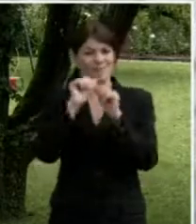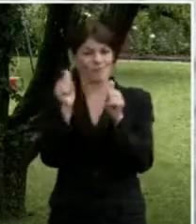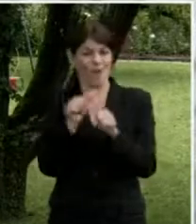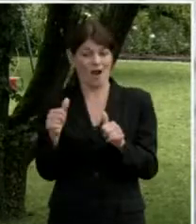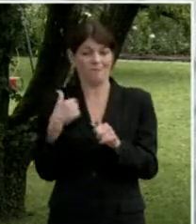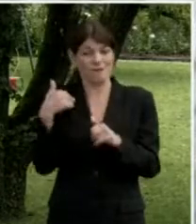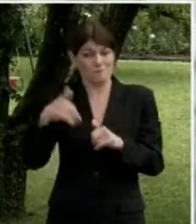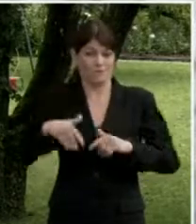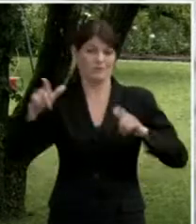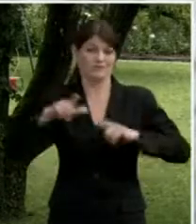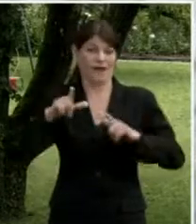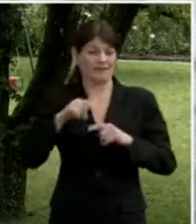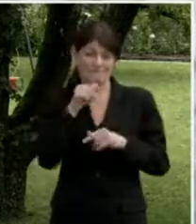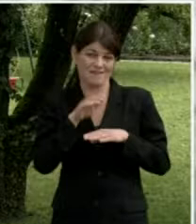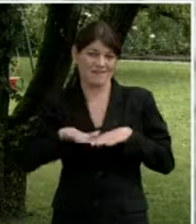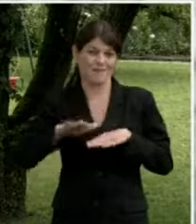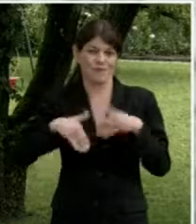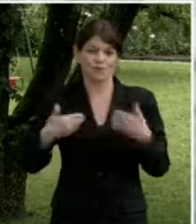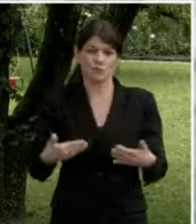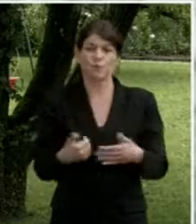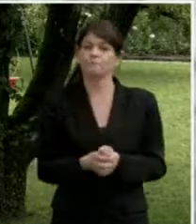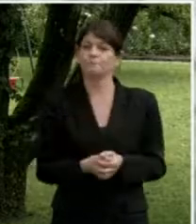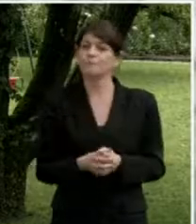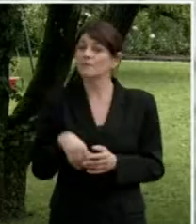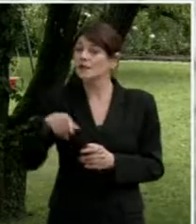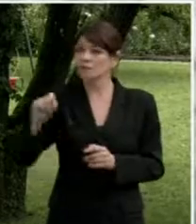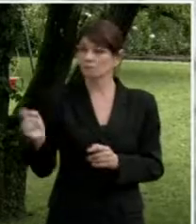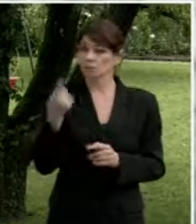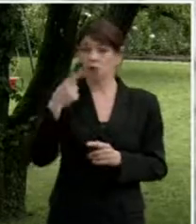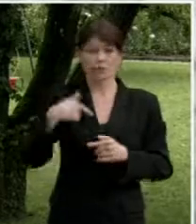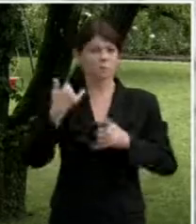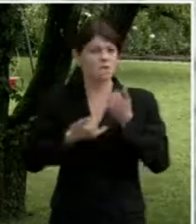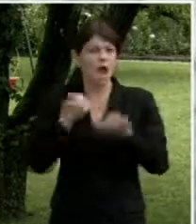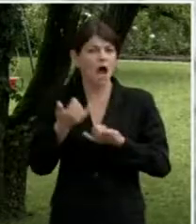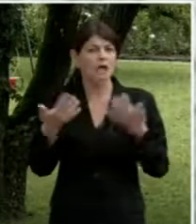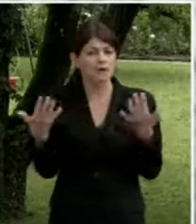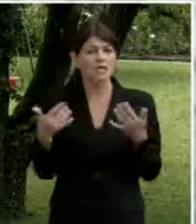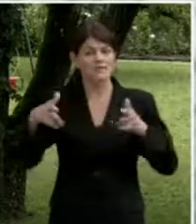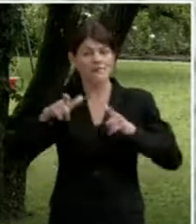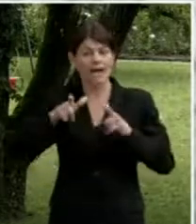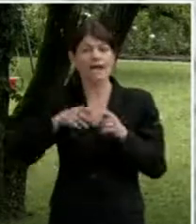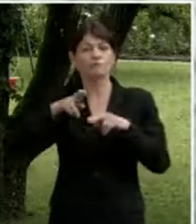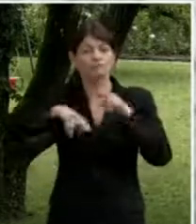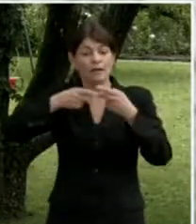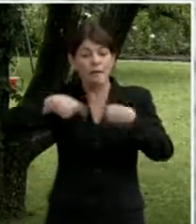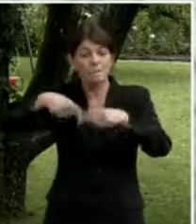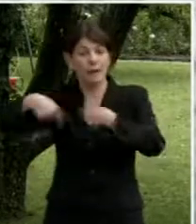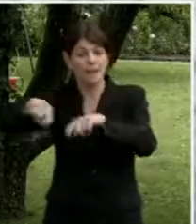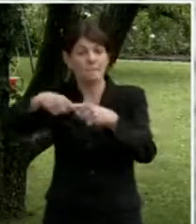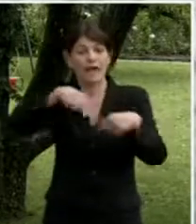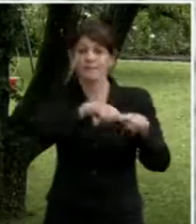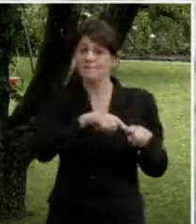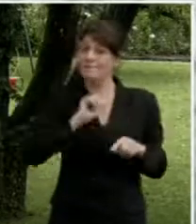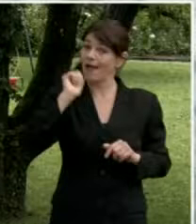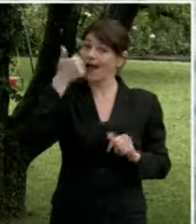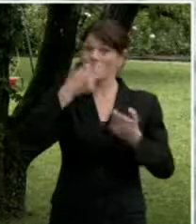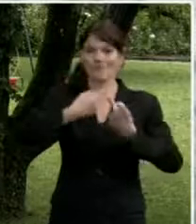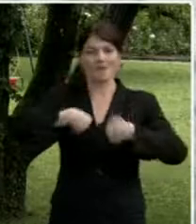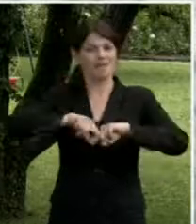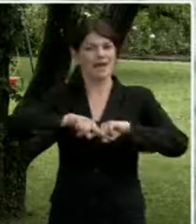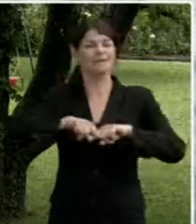begehen müssen. Das Besondere in diesem Jahr sind die Feiern in den Gemeinden. 11